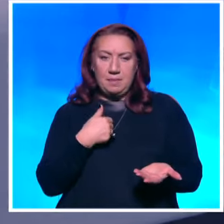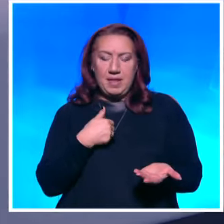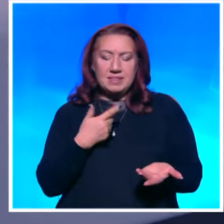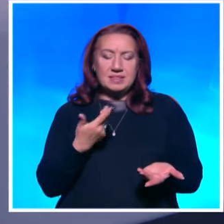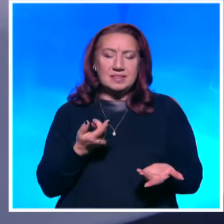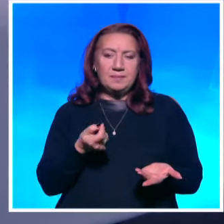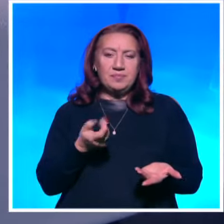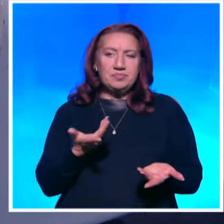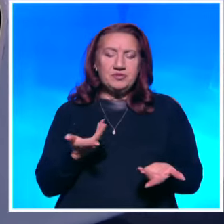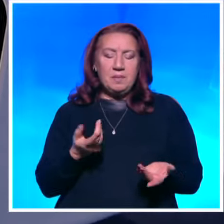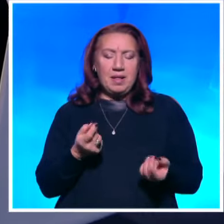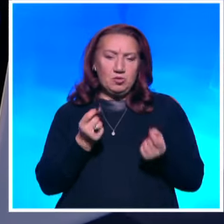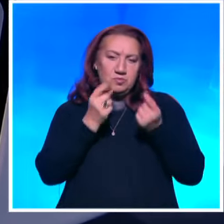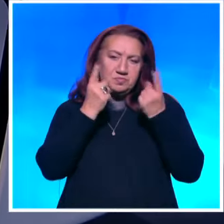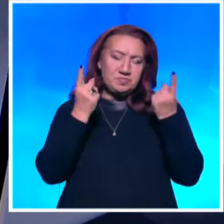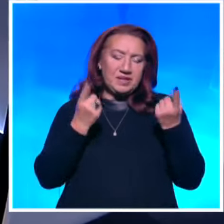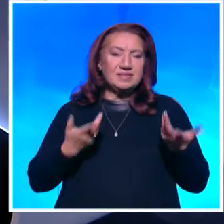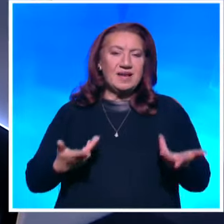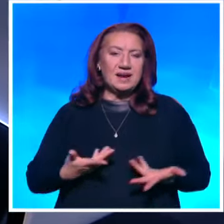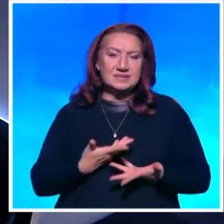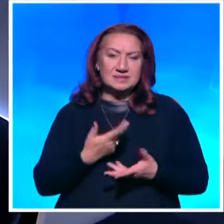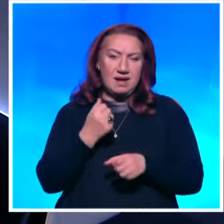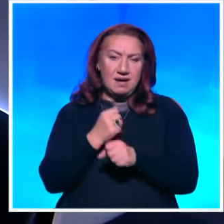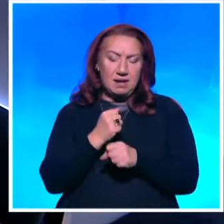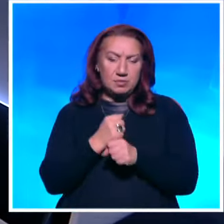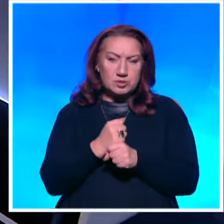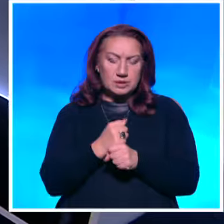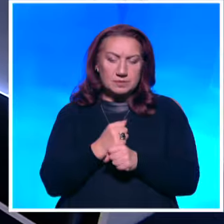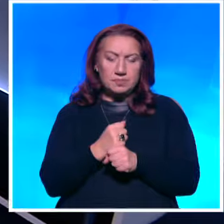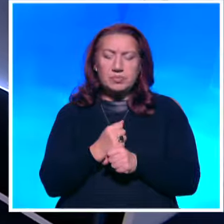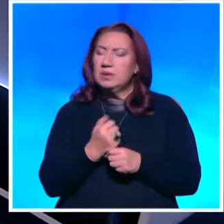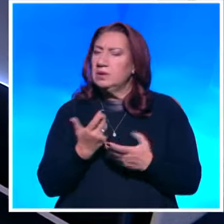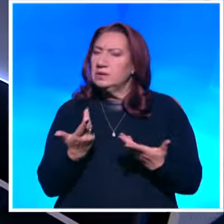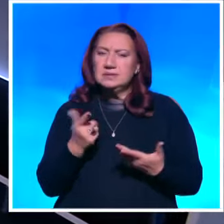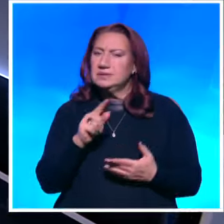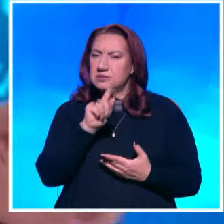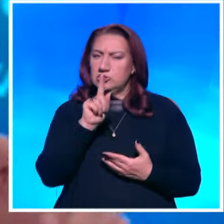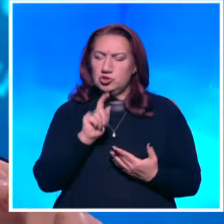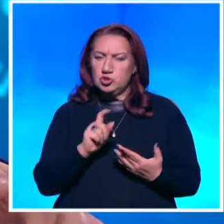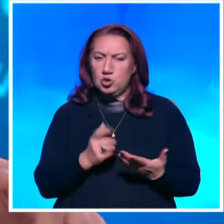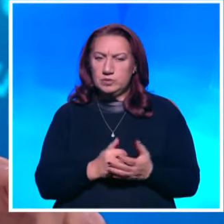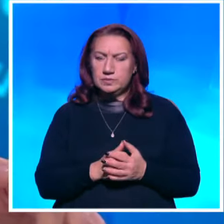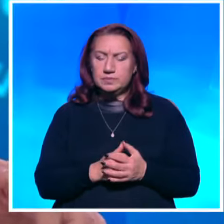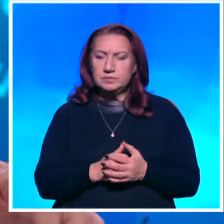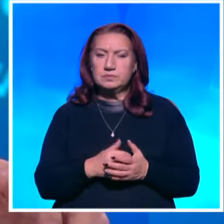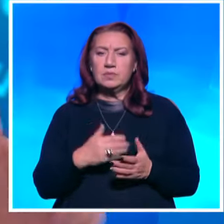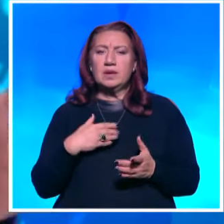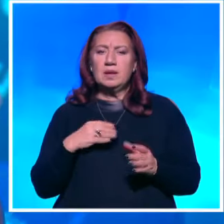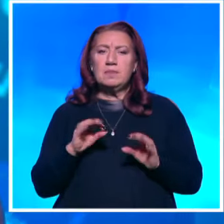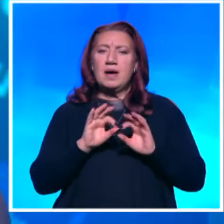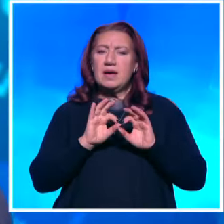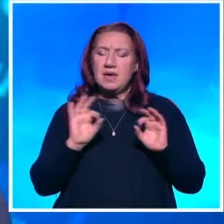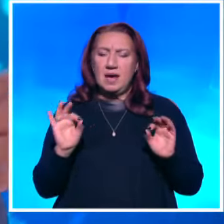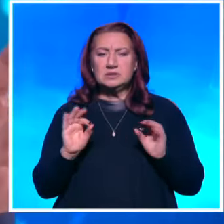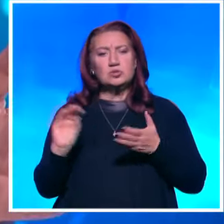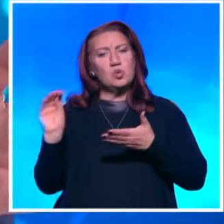кажа станич ми е тази история защо ами защото има си много ясно разписана процедура